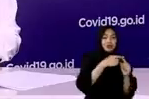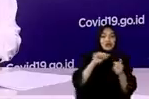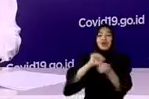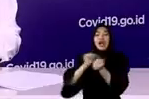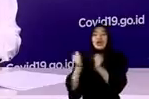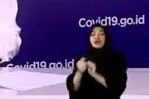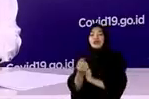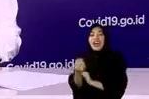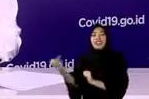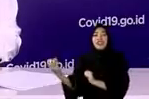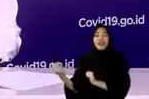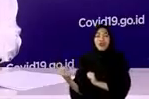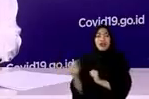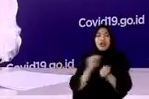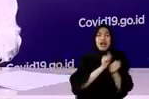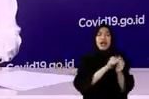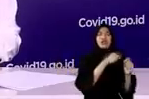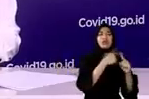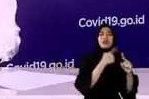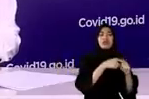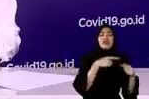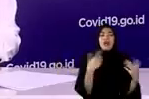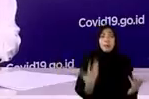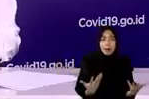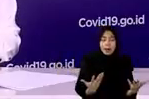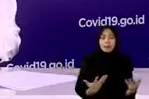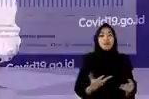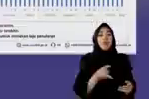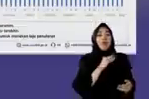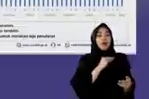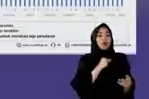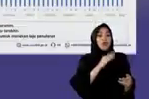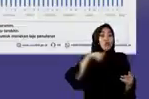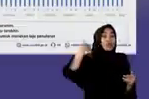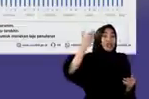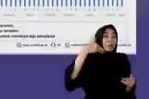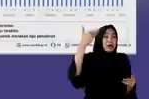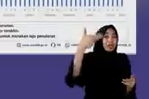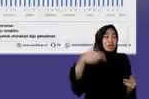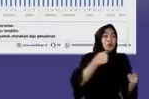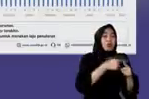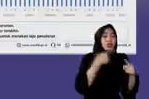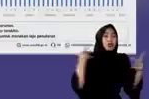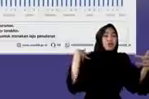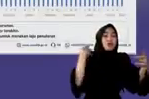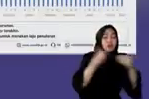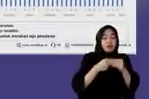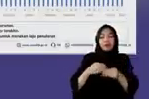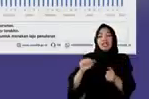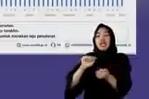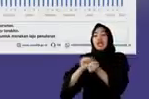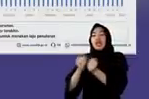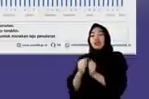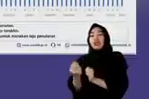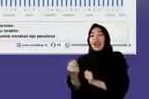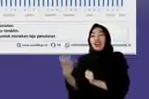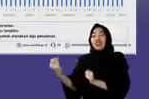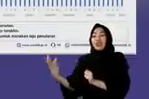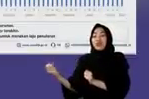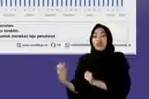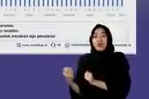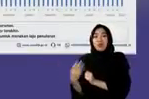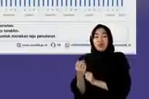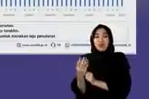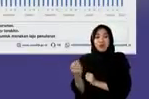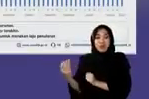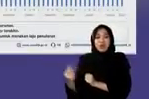Kasus positif adalah jumlah kasus yang baru ditemukan setiap harinya, sedangkan kasus aktif adalah jumlah